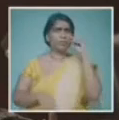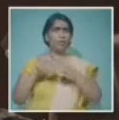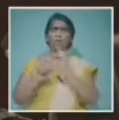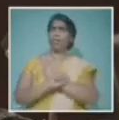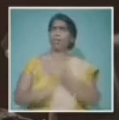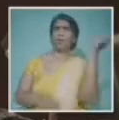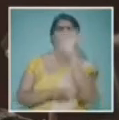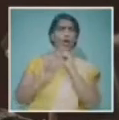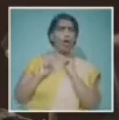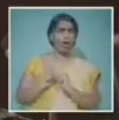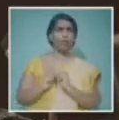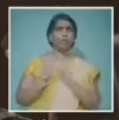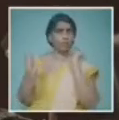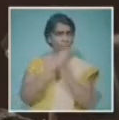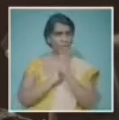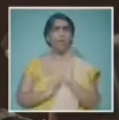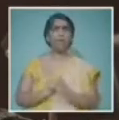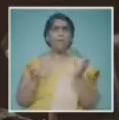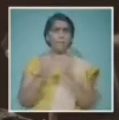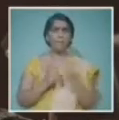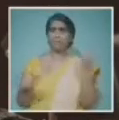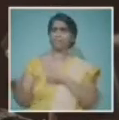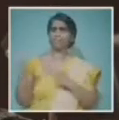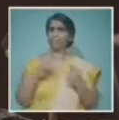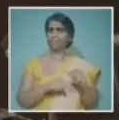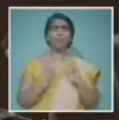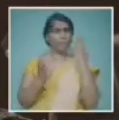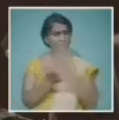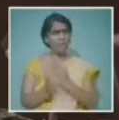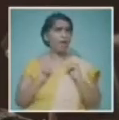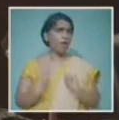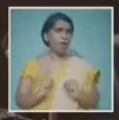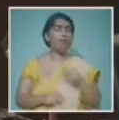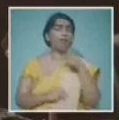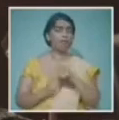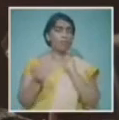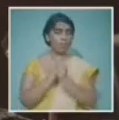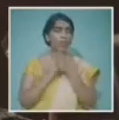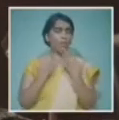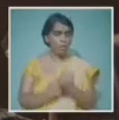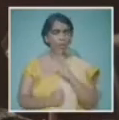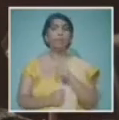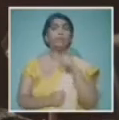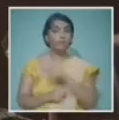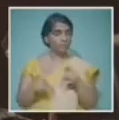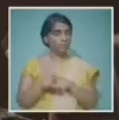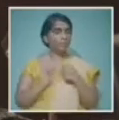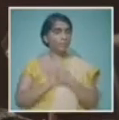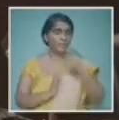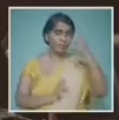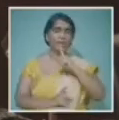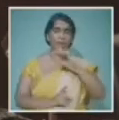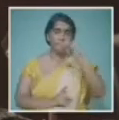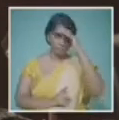කොහොමද ඒකට මේ සංශෝධන විසඳුමක් ඕන පක්ෂ වලට හෙට මෙහෙට පණිනවා ඒක නතර කරන්නේ කොහොමද ඒකට මේ සංශෝධන කායිතු තිබුණා ඒ වගේම කරු නියෝජක